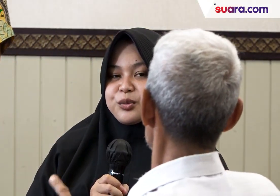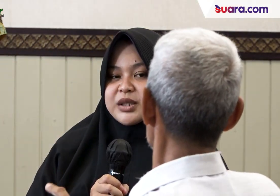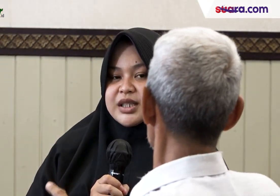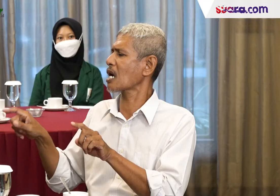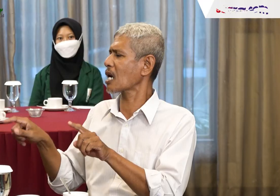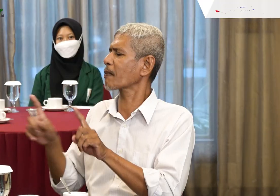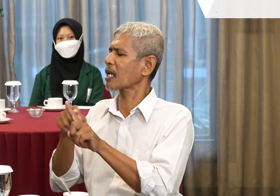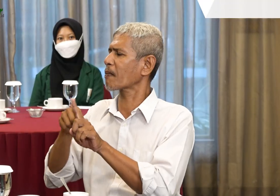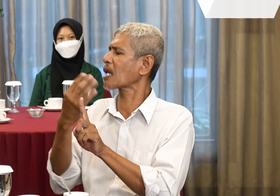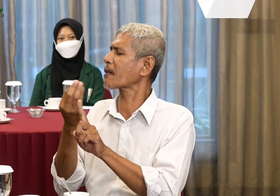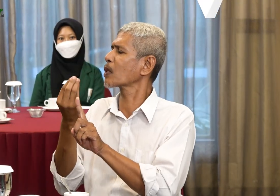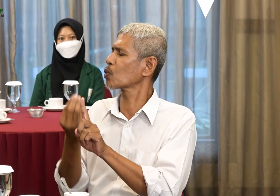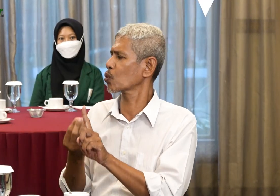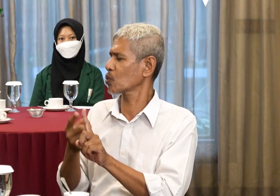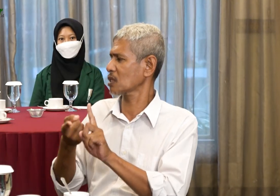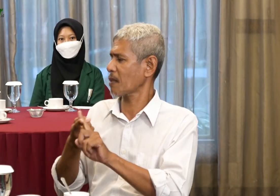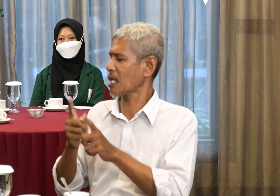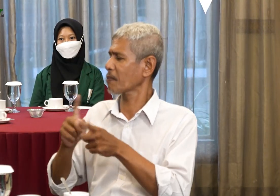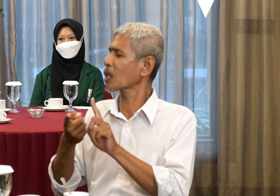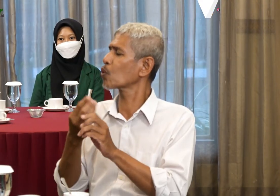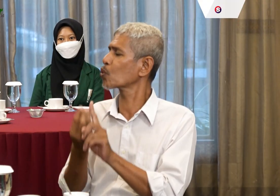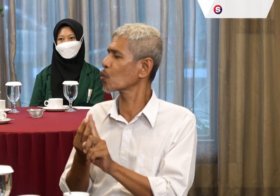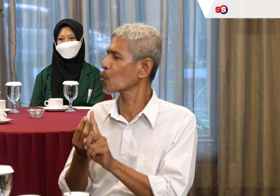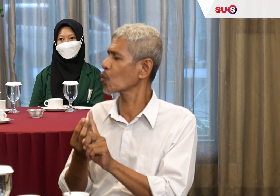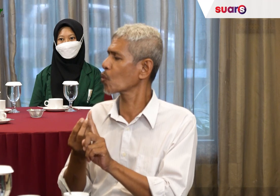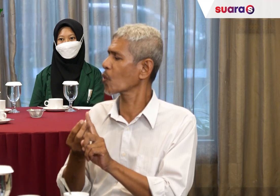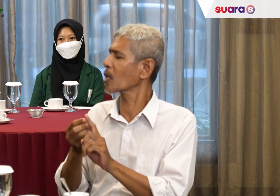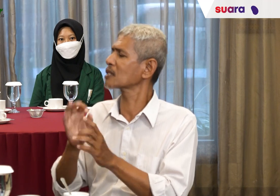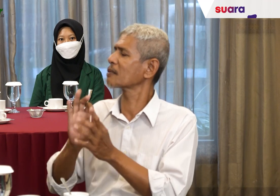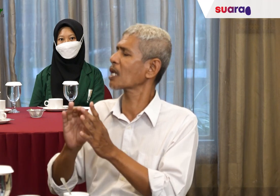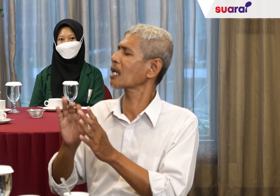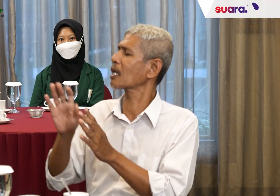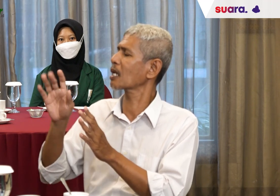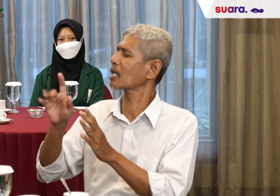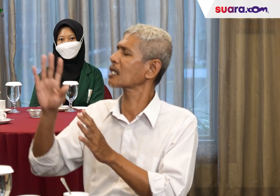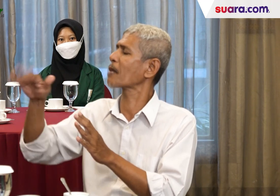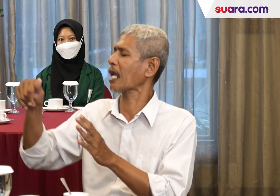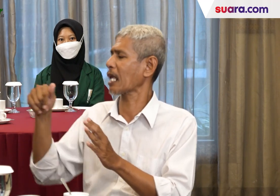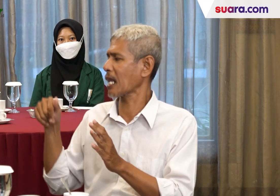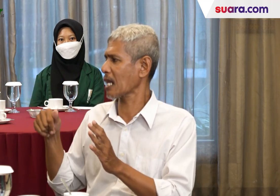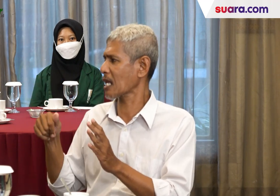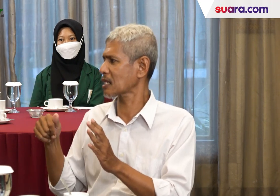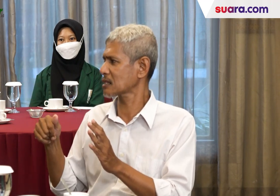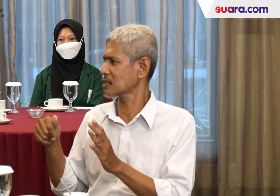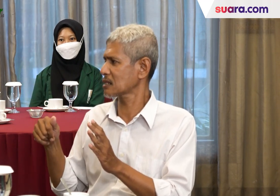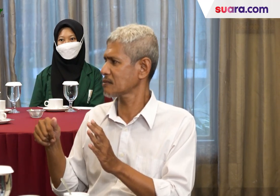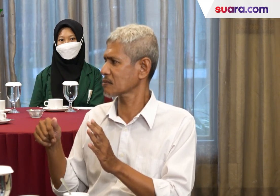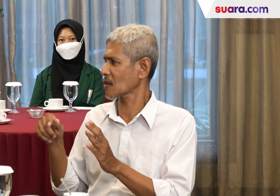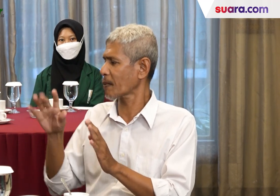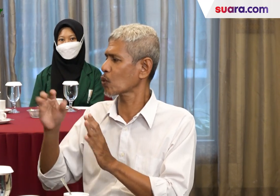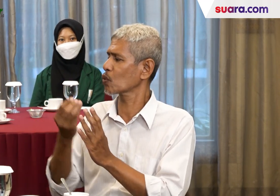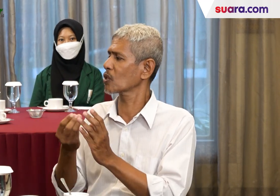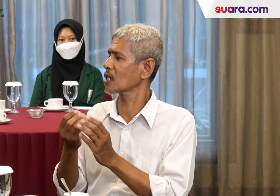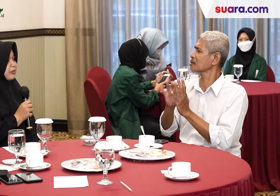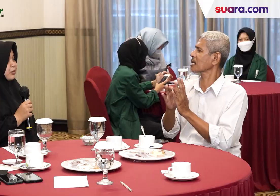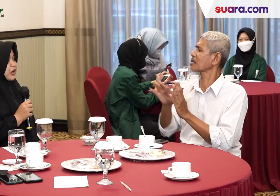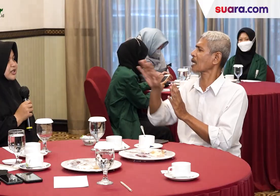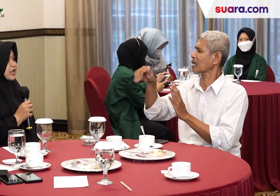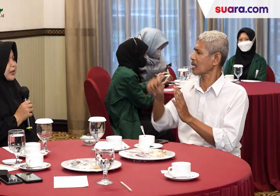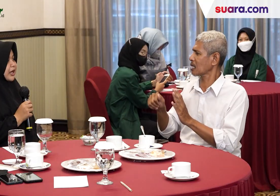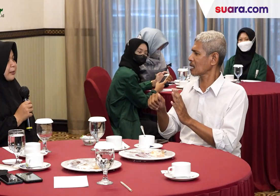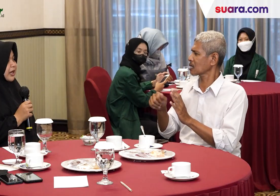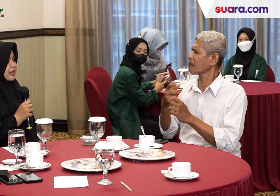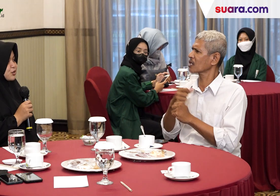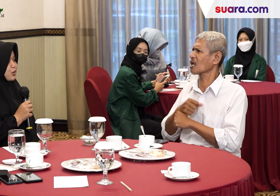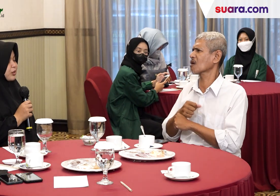duduk berjajaran Jadi kami kesulitan untuk mengakses atau melihat itu secara visual Hai padahal akan lebih